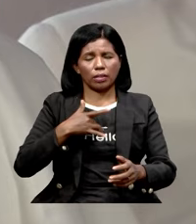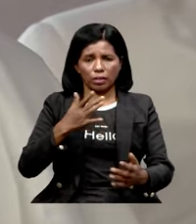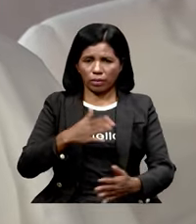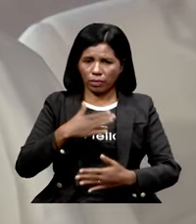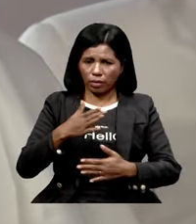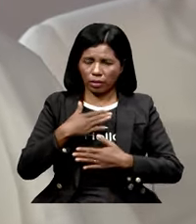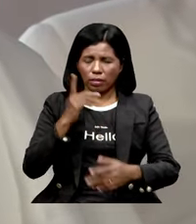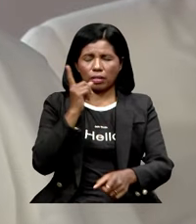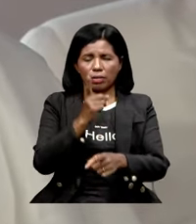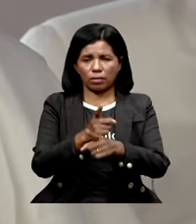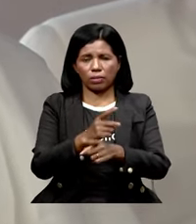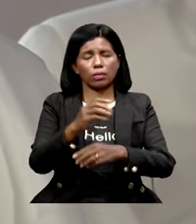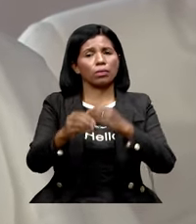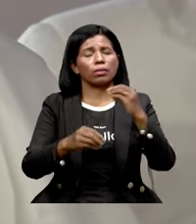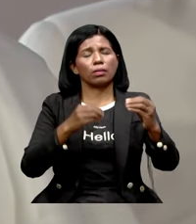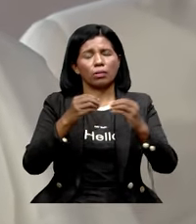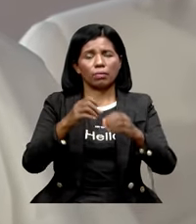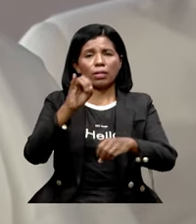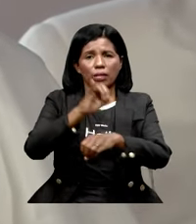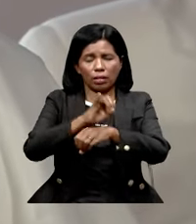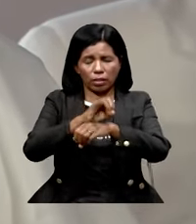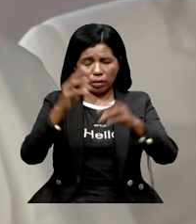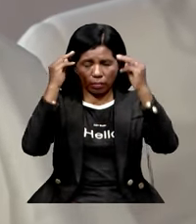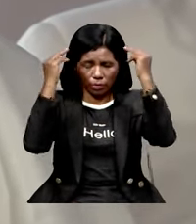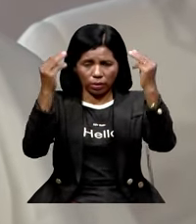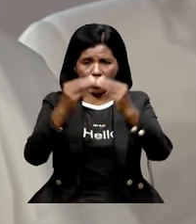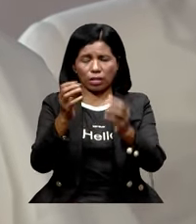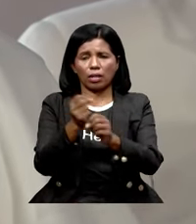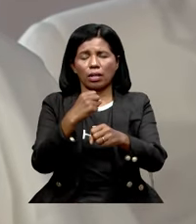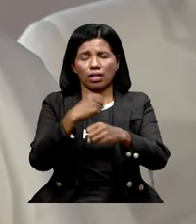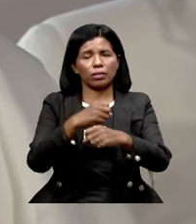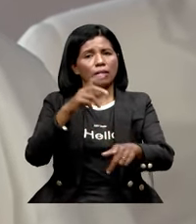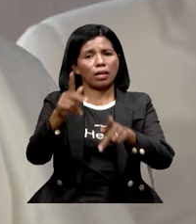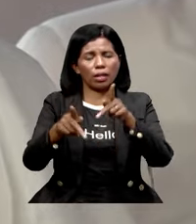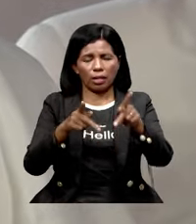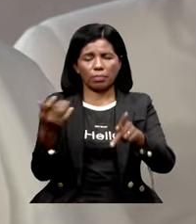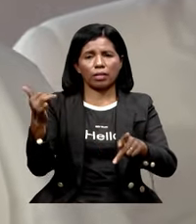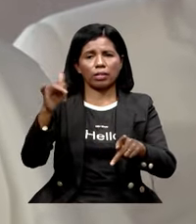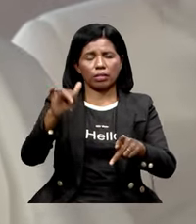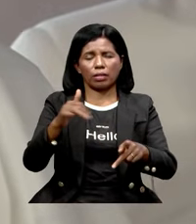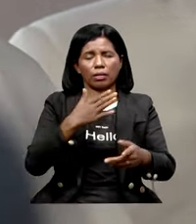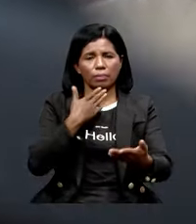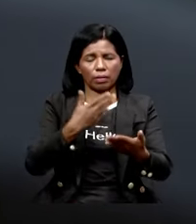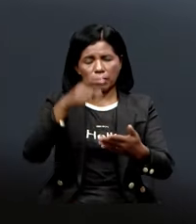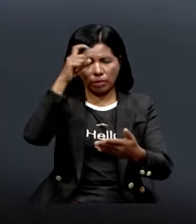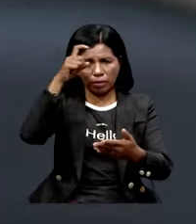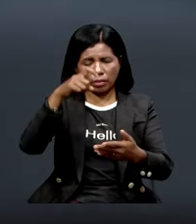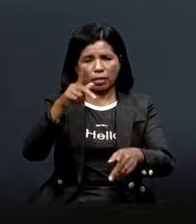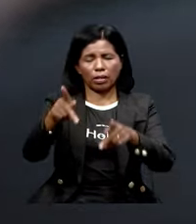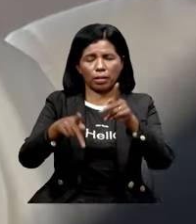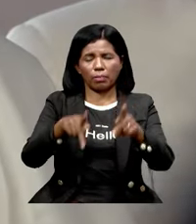hati bahwa masjid ini dirancang oleh arsitek fried Silaban Seorang